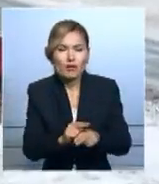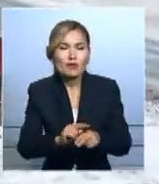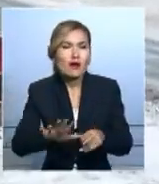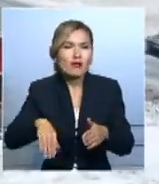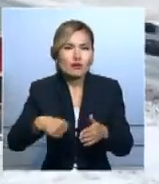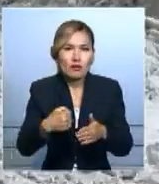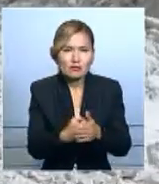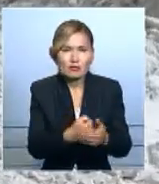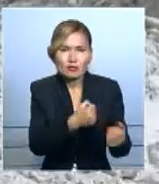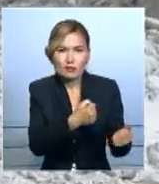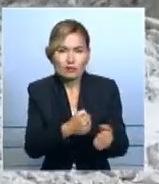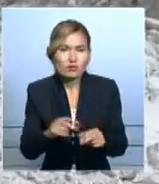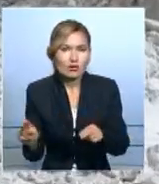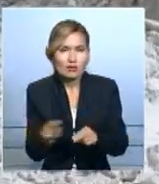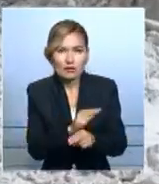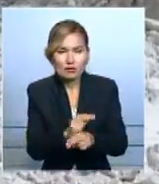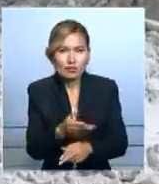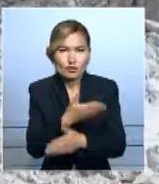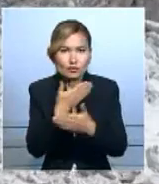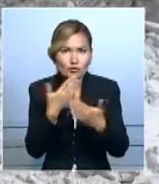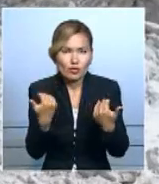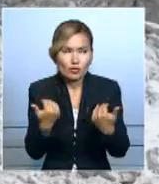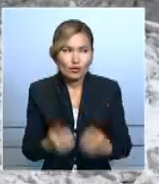де баяу жүріп жатыр.